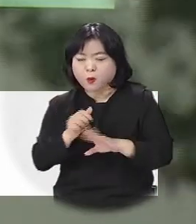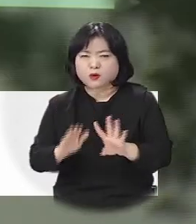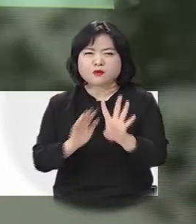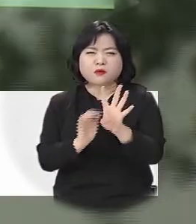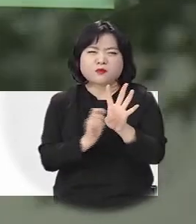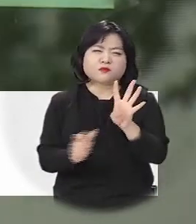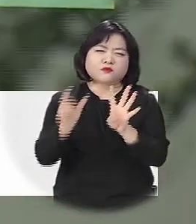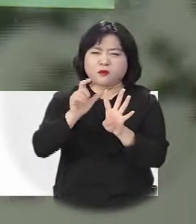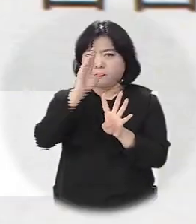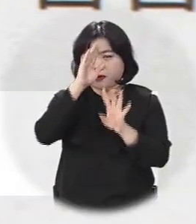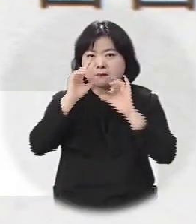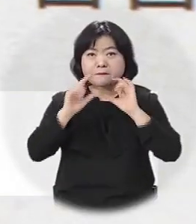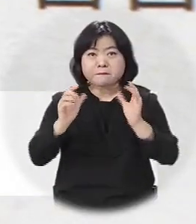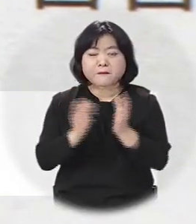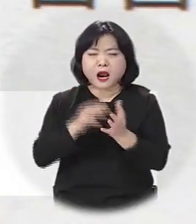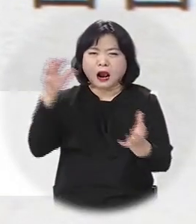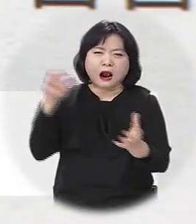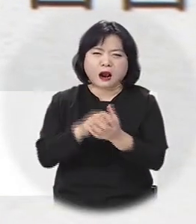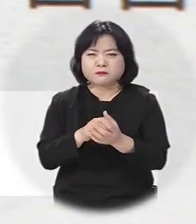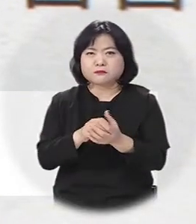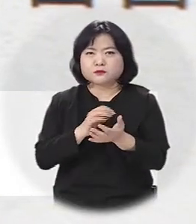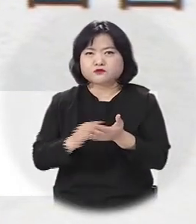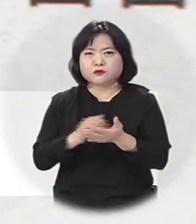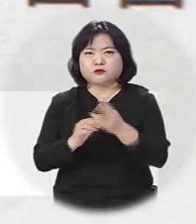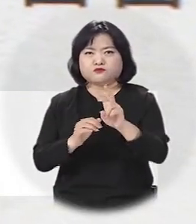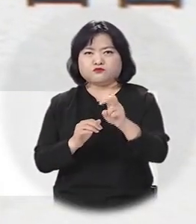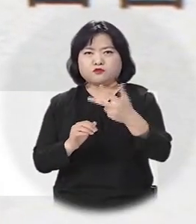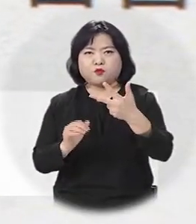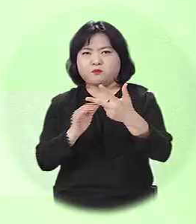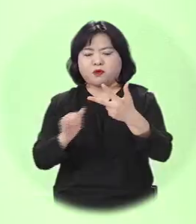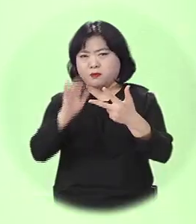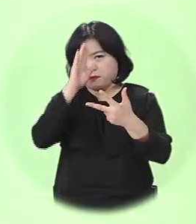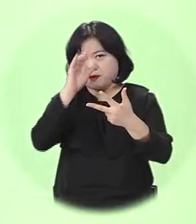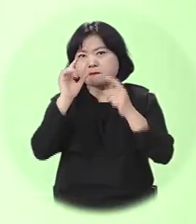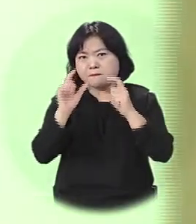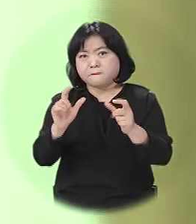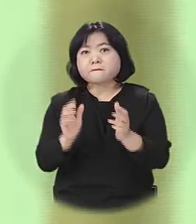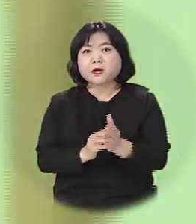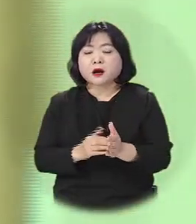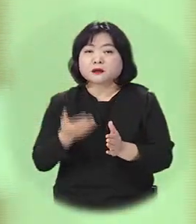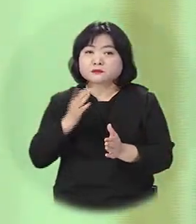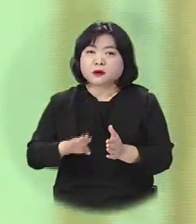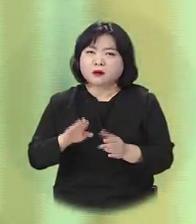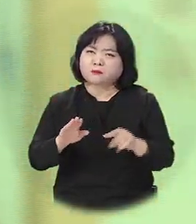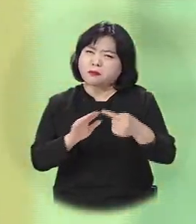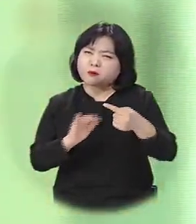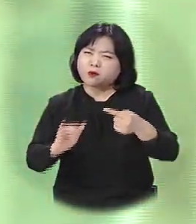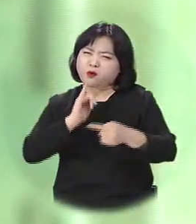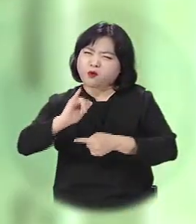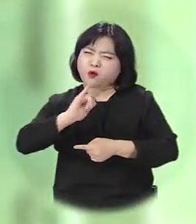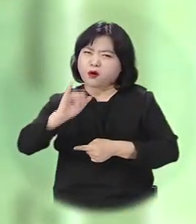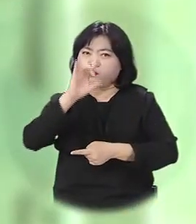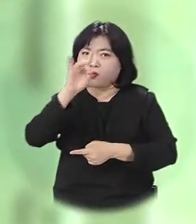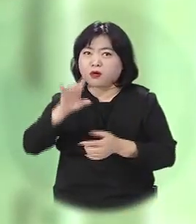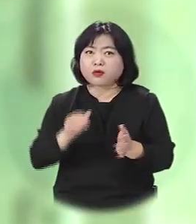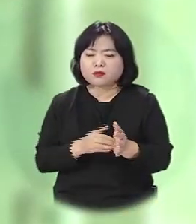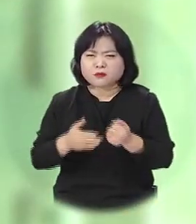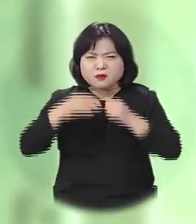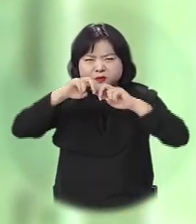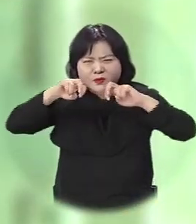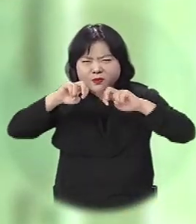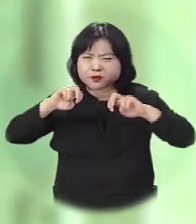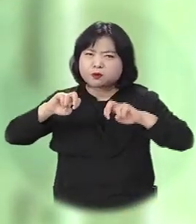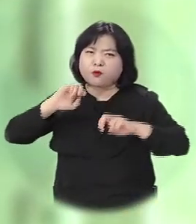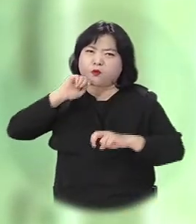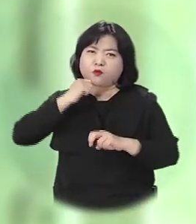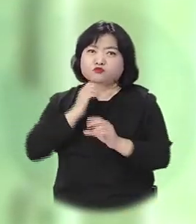양성 판정을 받아 누적 확진자가 27명으로 늘었습니다. 하지만 아직까지 100여 명은 연락이 닿지 않아 역학조사에 어려움을